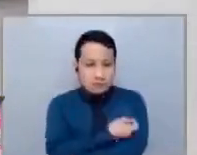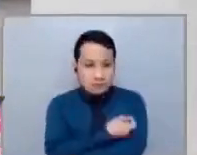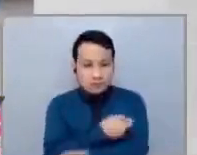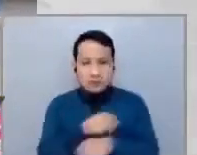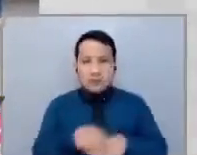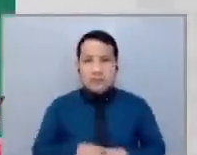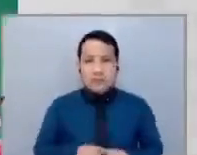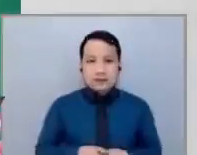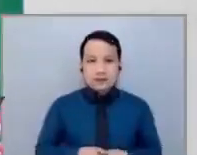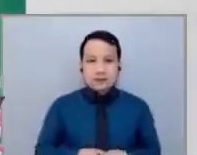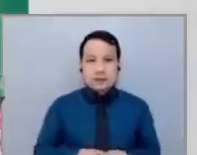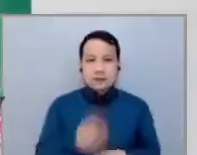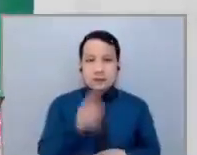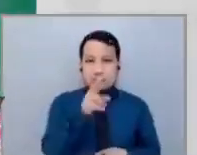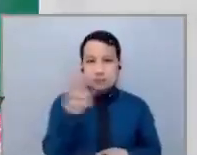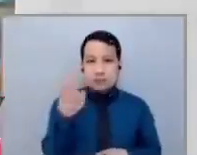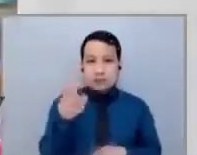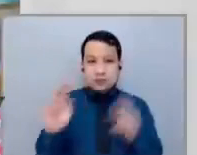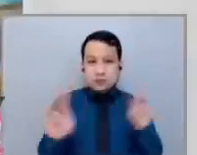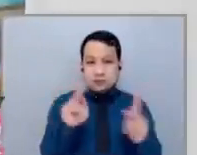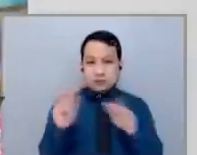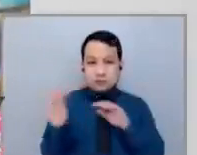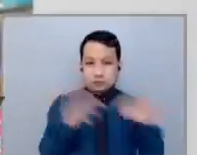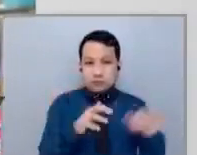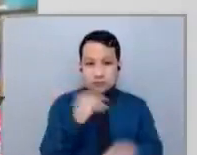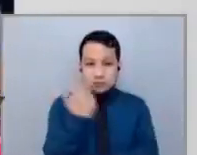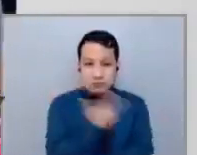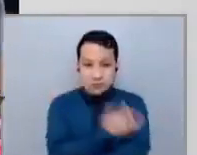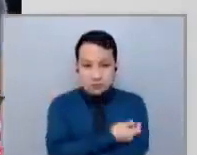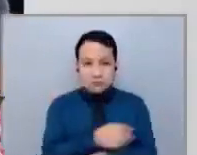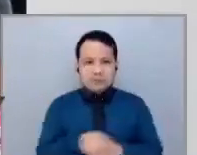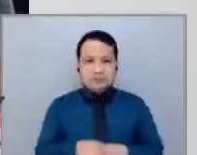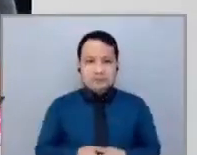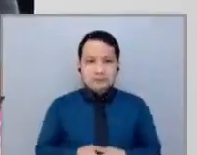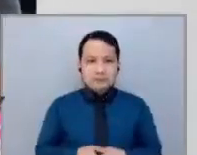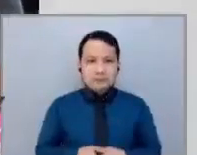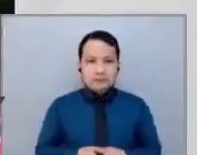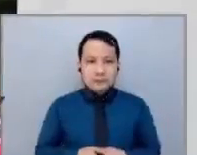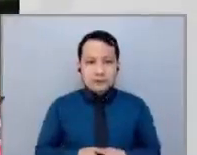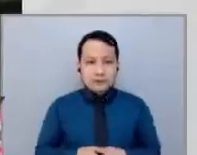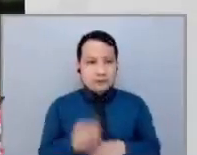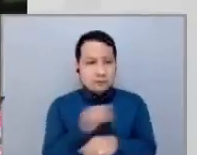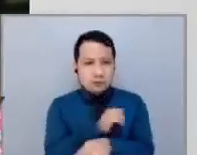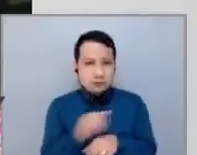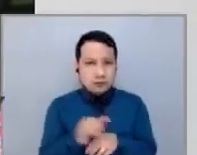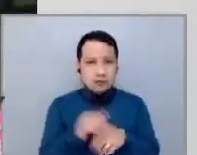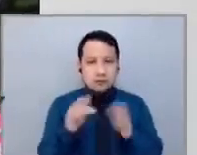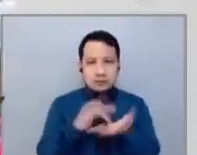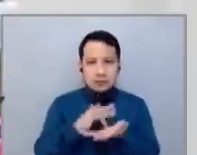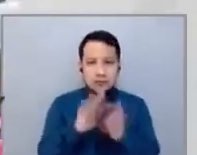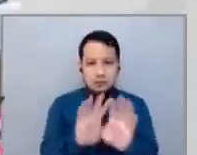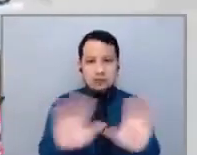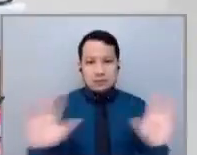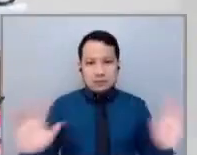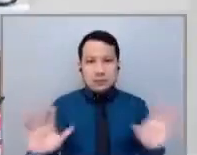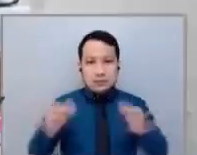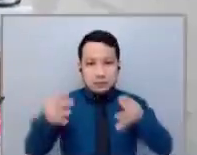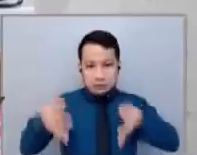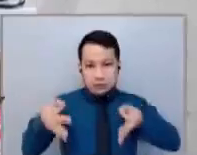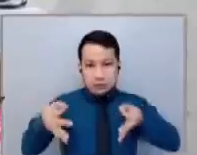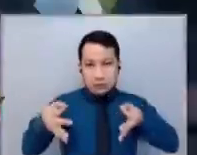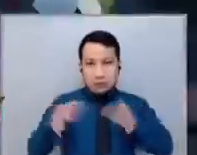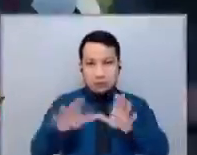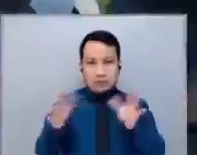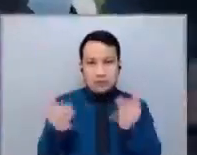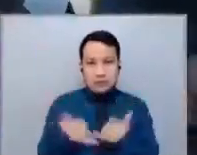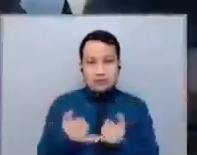higit 200 residente ang nabakunahan ng masisigasig nating frontliners sa covert court ng barangay.